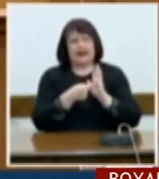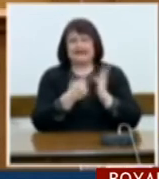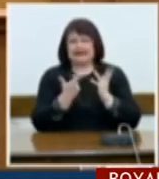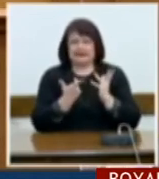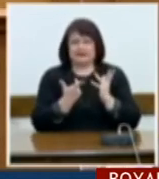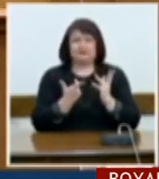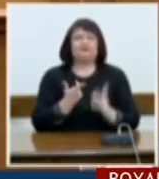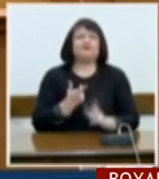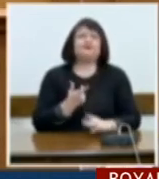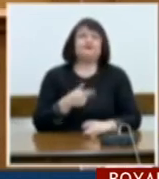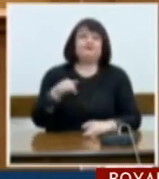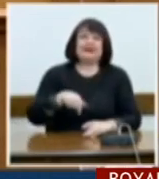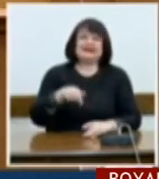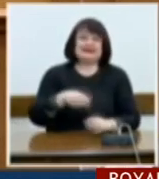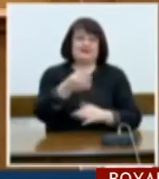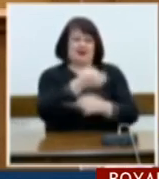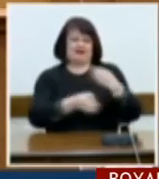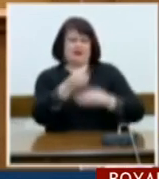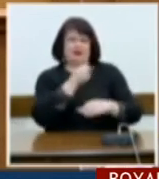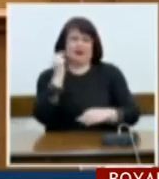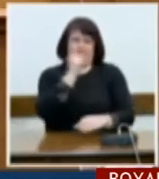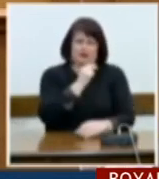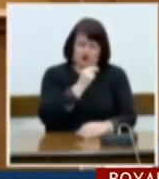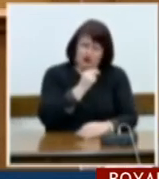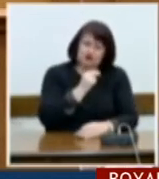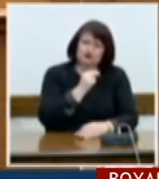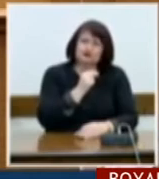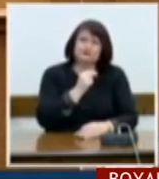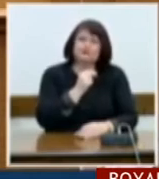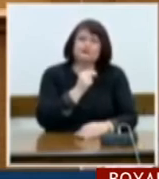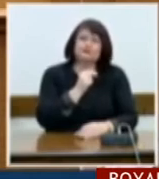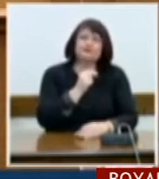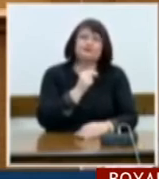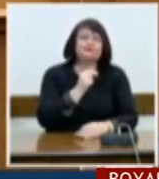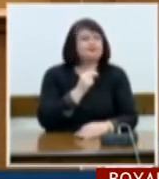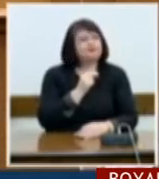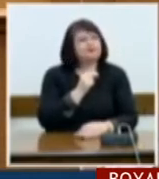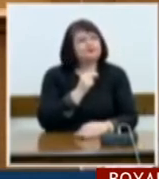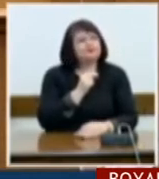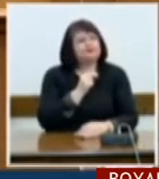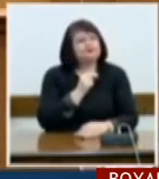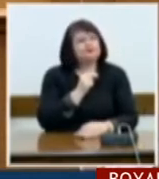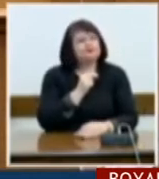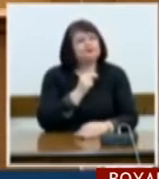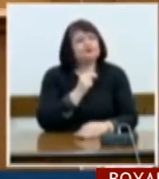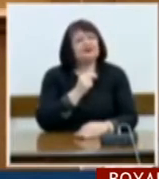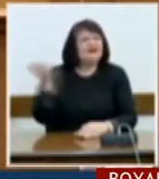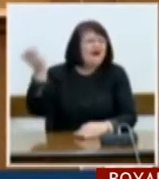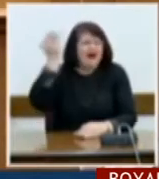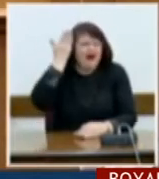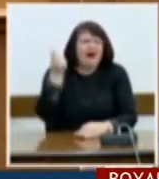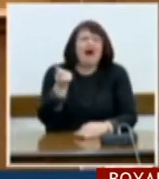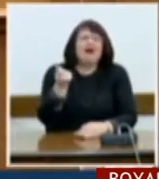όπου με τη σημερινή του τοποθέτηση εν μέσω ενός σαρωτικού κύματος ακρίβειας που μαστίζει την